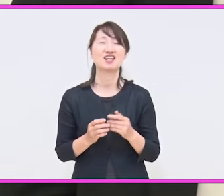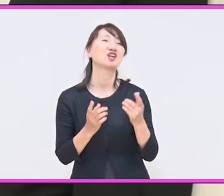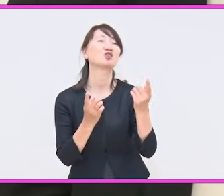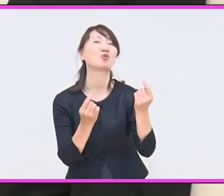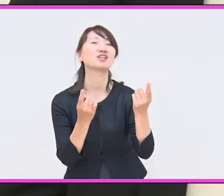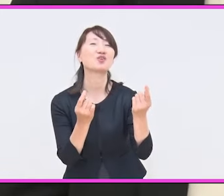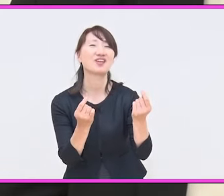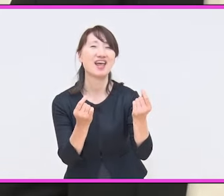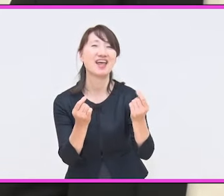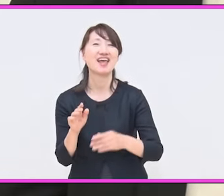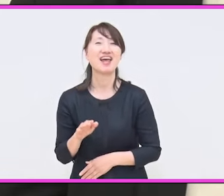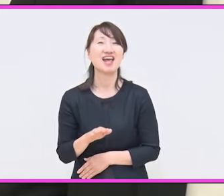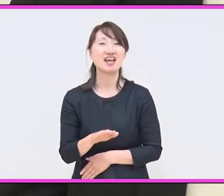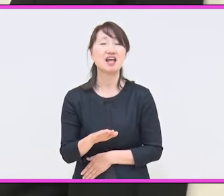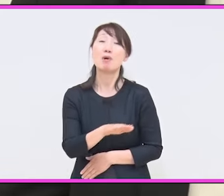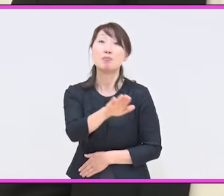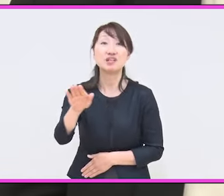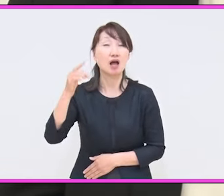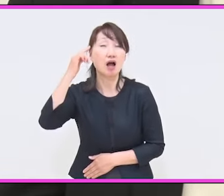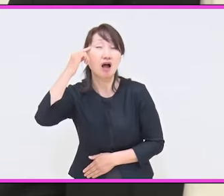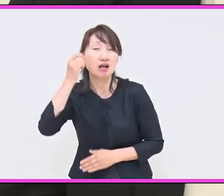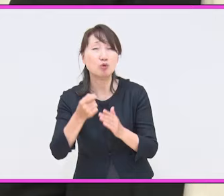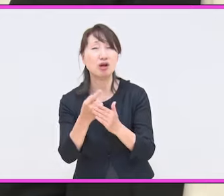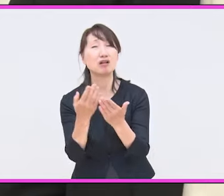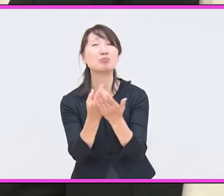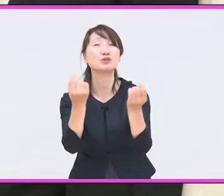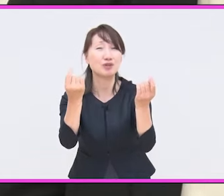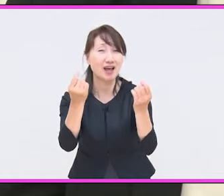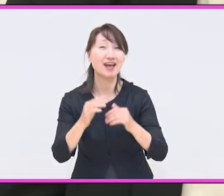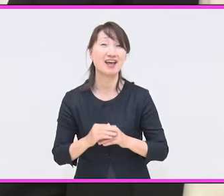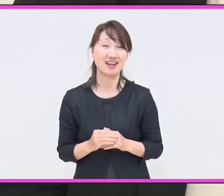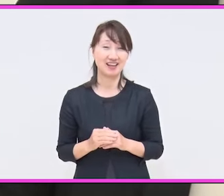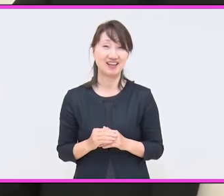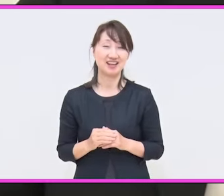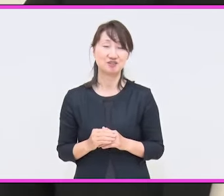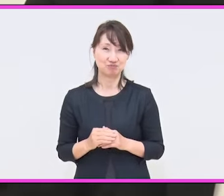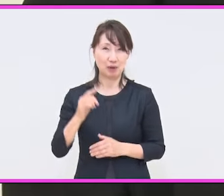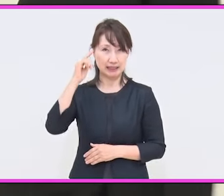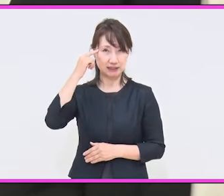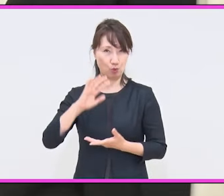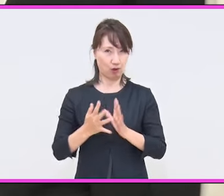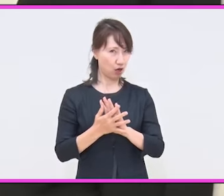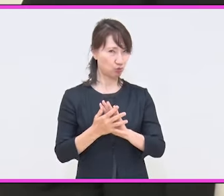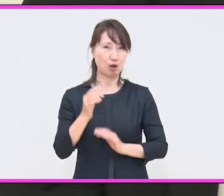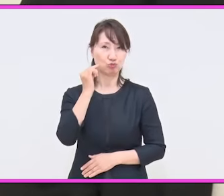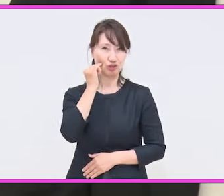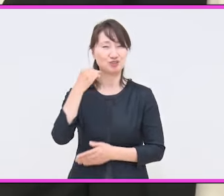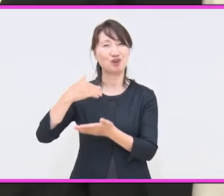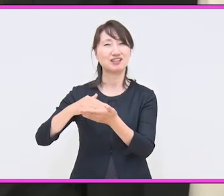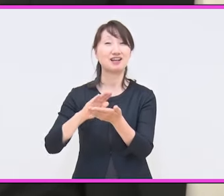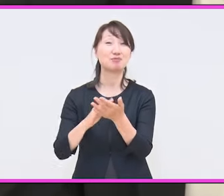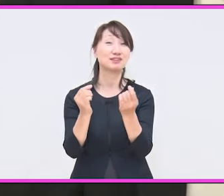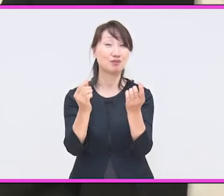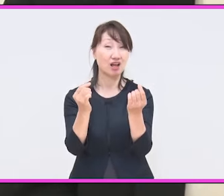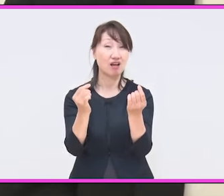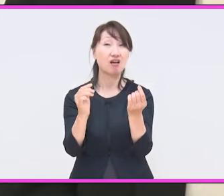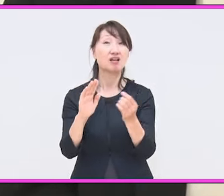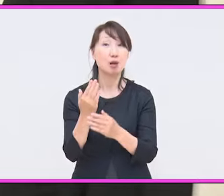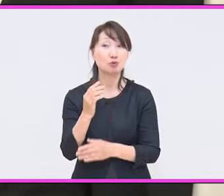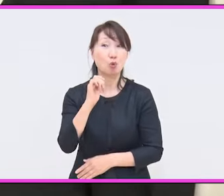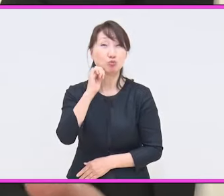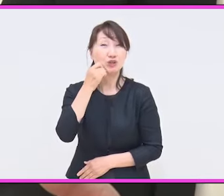なが考えるまずきっかけ手段になりますもんね なかなか意識変えるって難しいってお話ありましたけど、うん、その難しい中